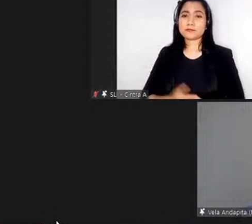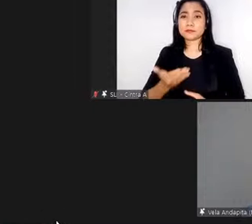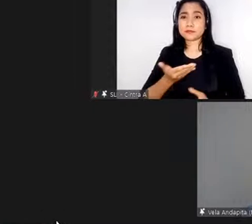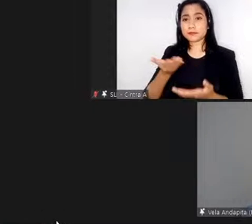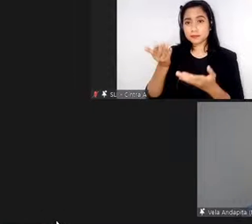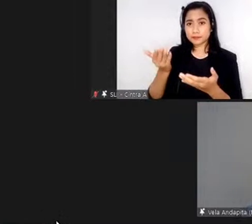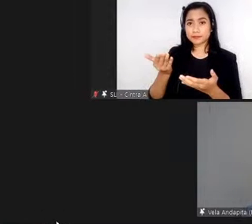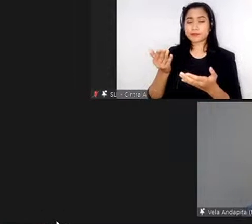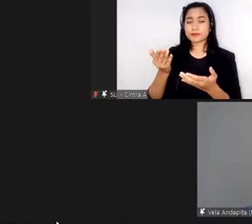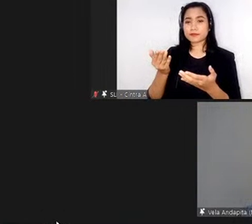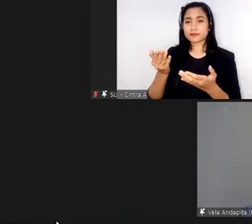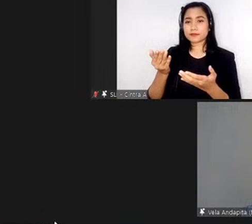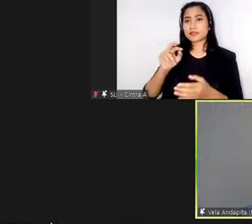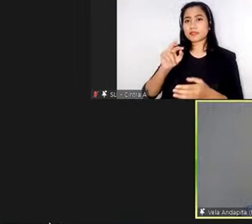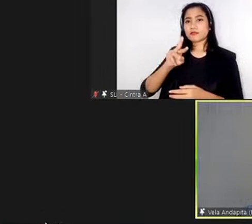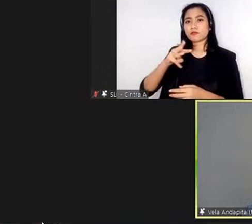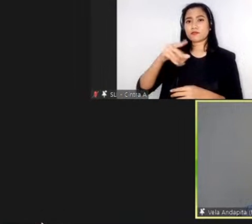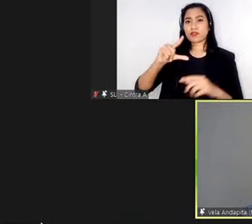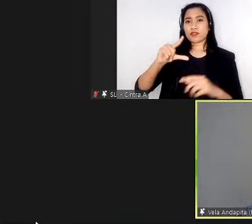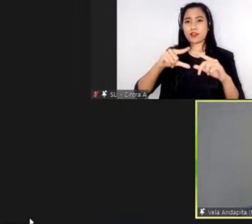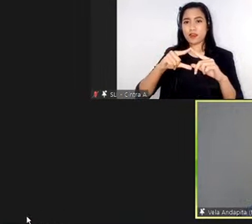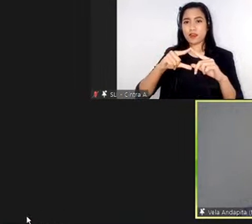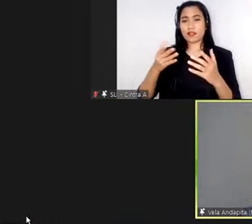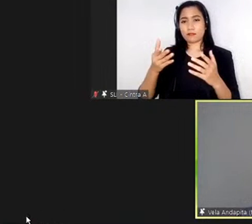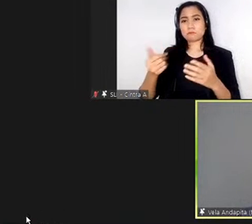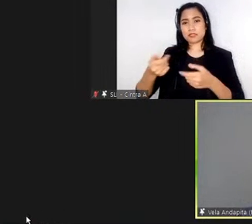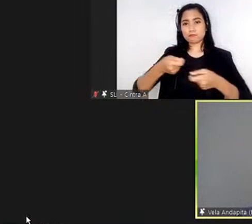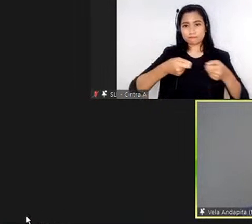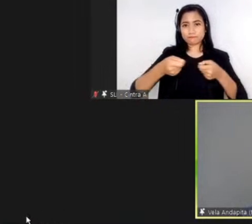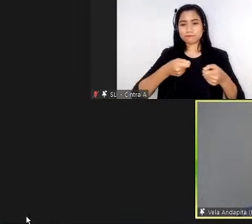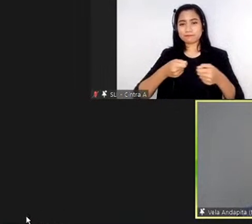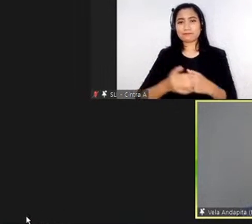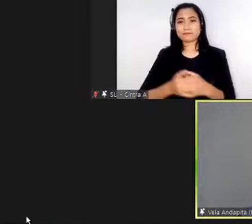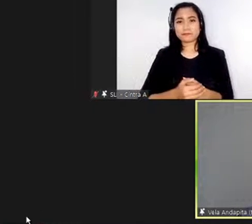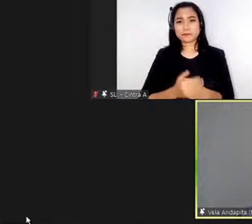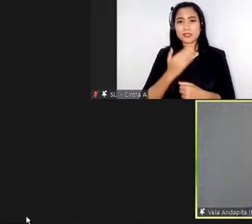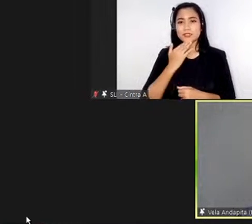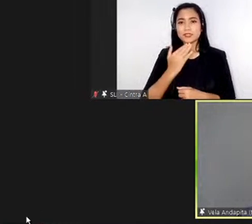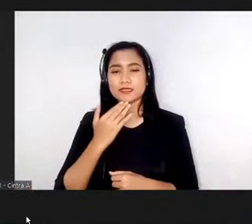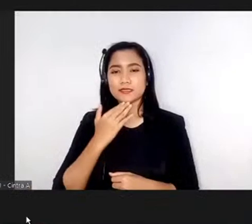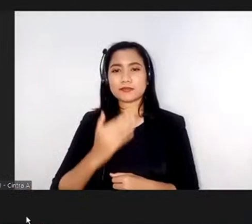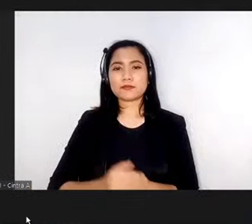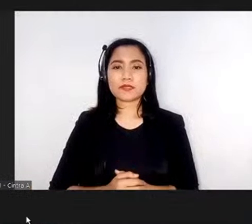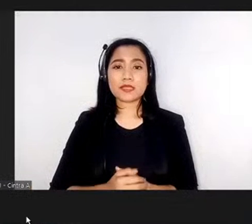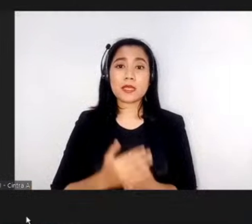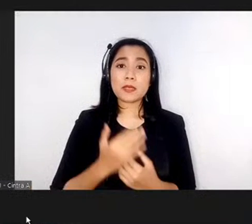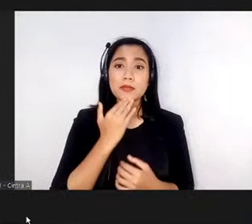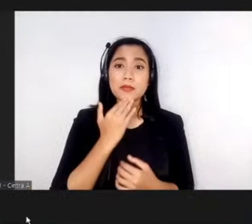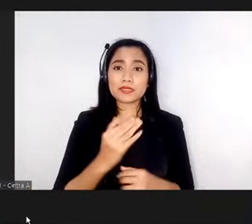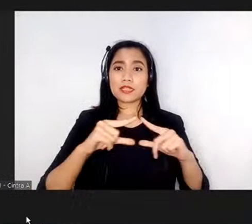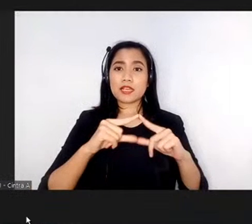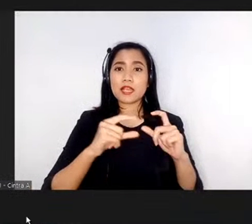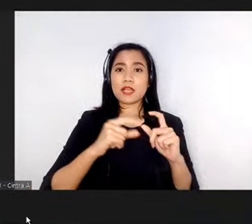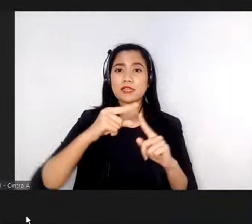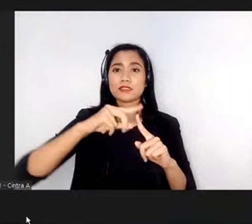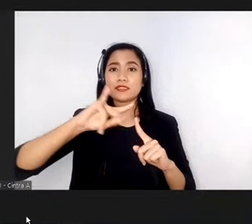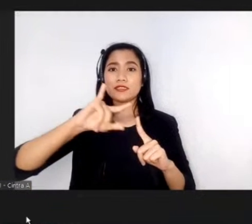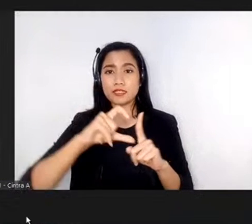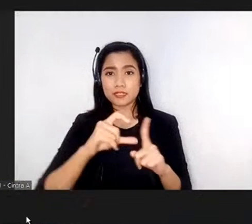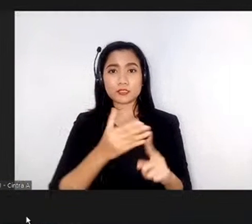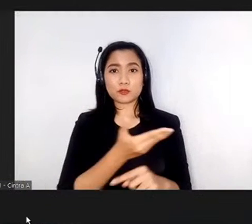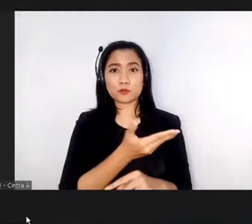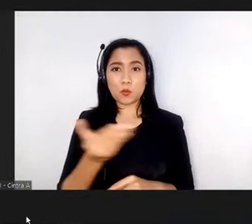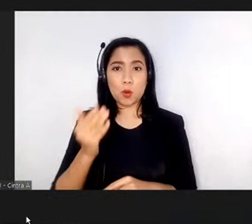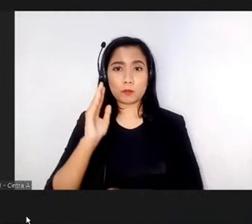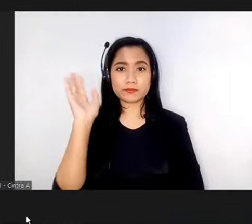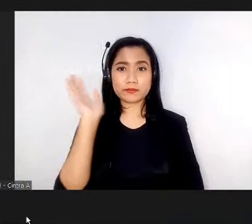bagi anda untuk melakukan moderasi Terima kasih mak terima kasih dan juga pembicara terutama